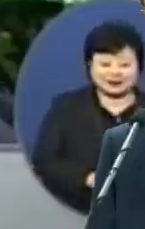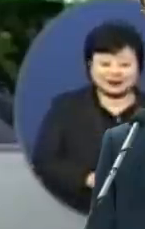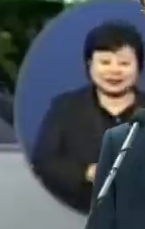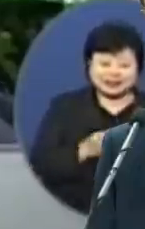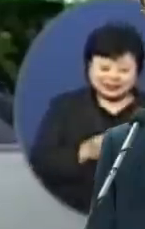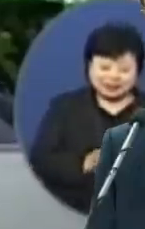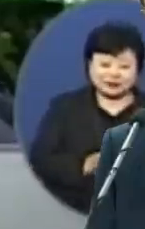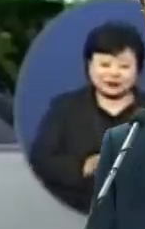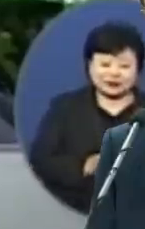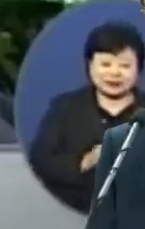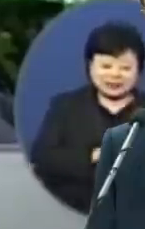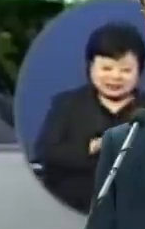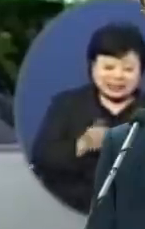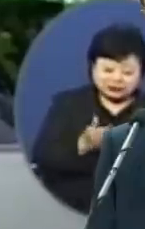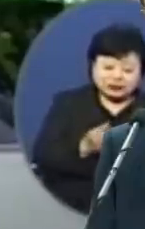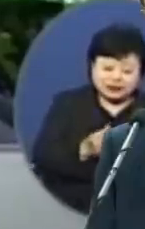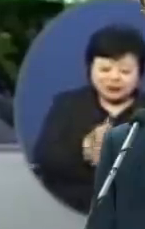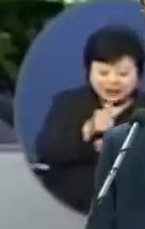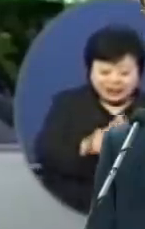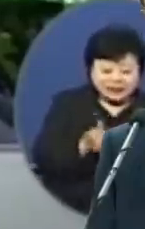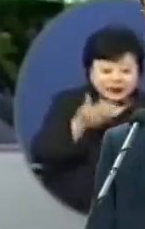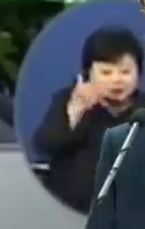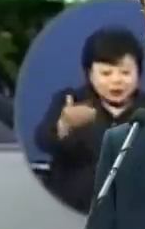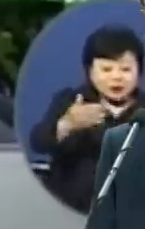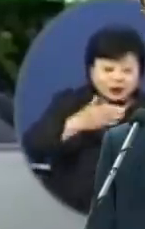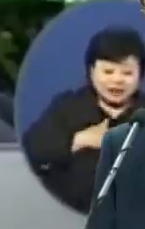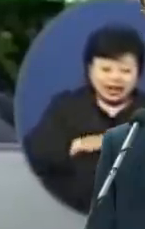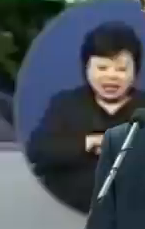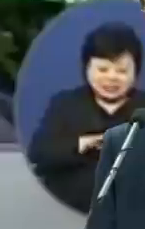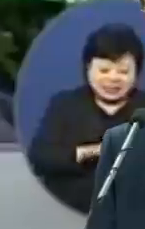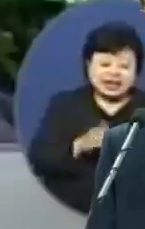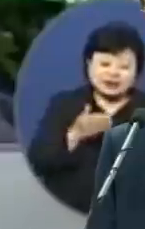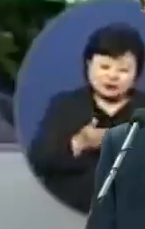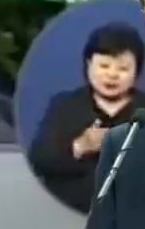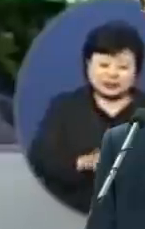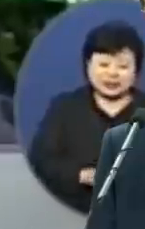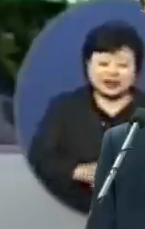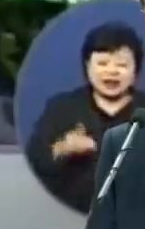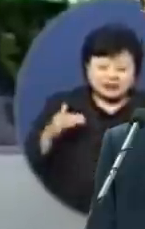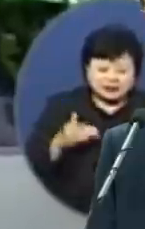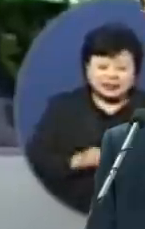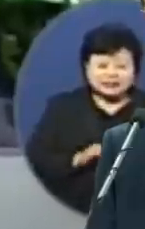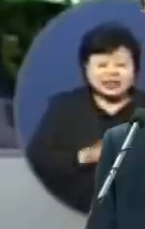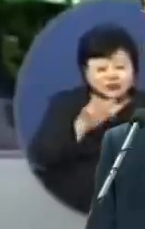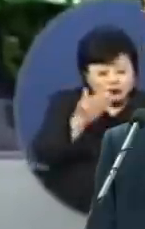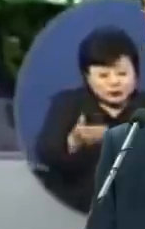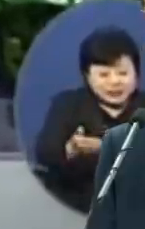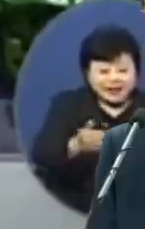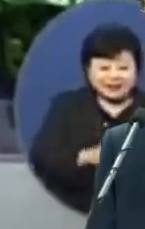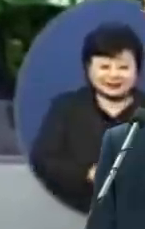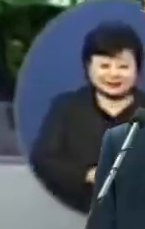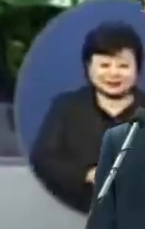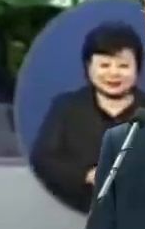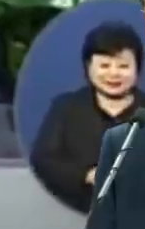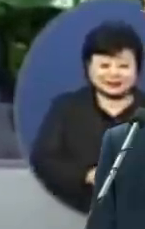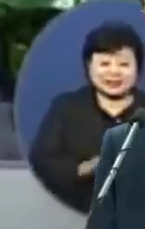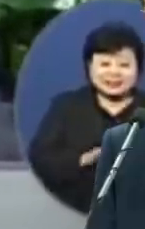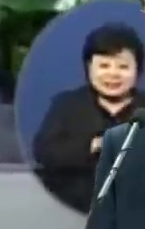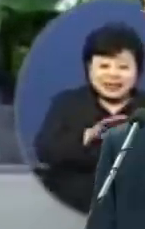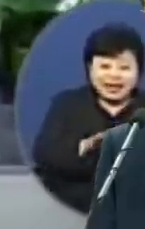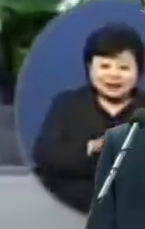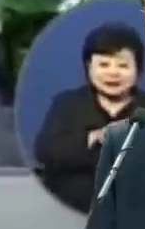그리고 사랑하기 때문에 하나님은 여러분과 나를 사랑하는 것입니다. 끝까지 사랑하는 것입니다.